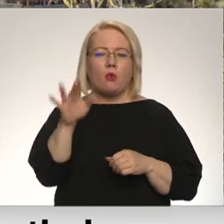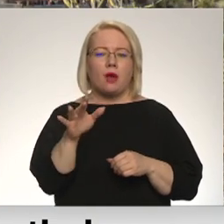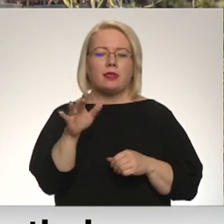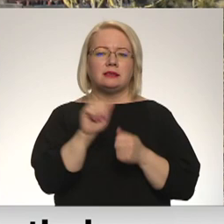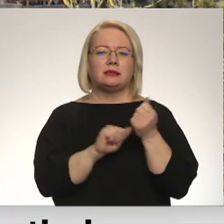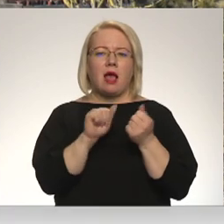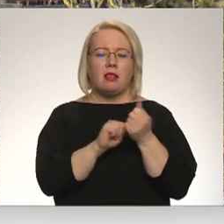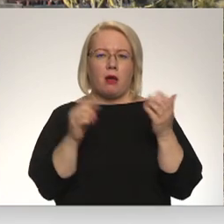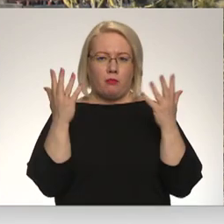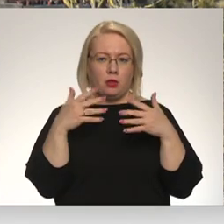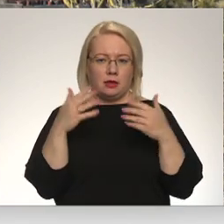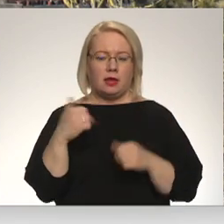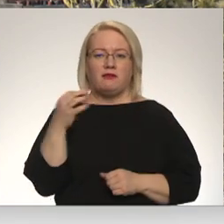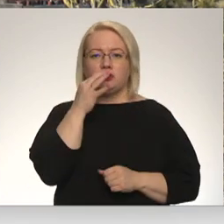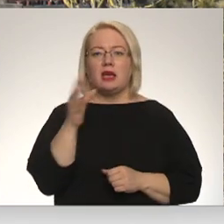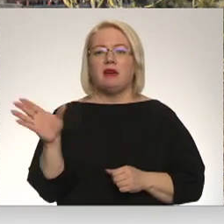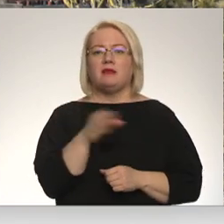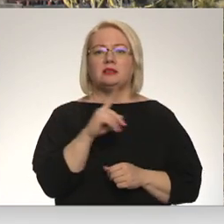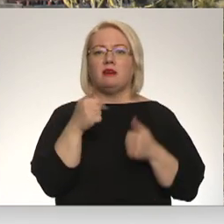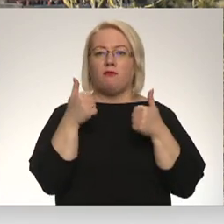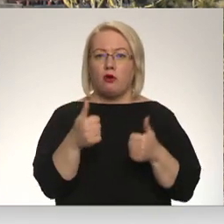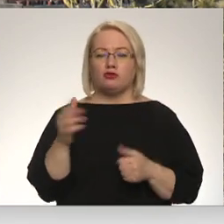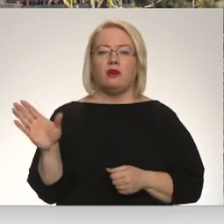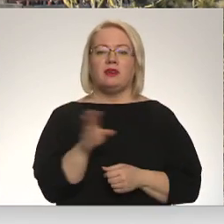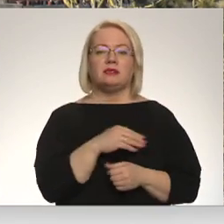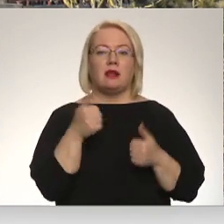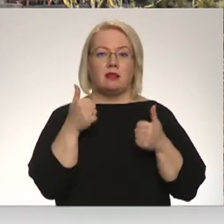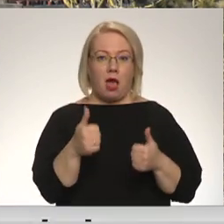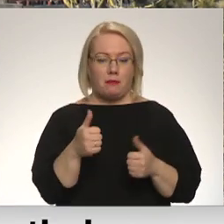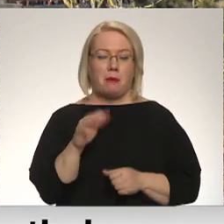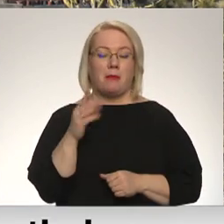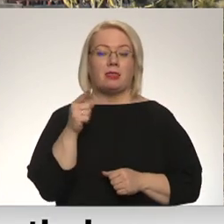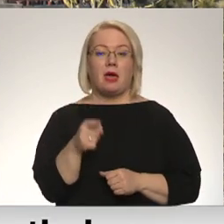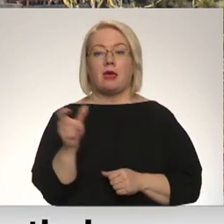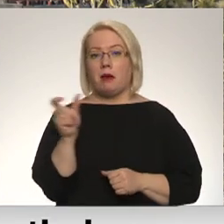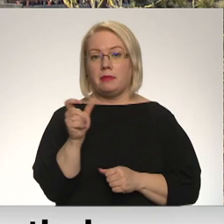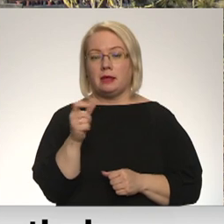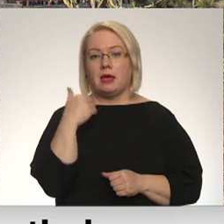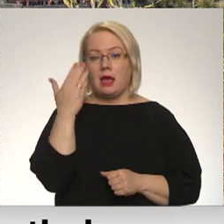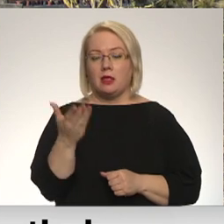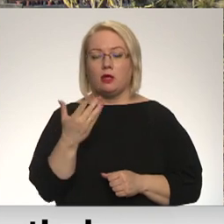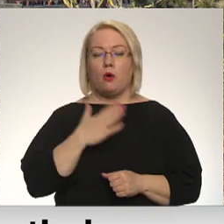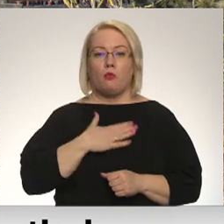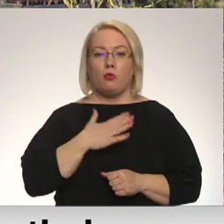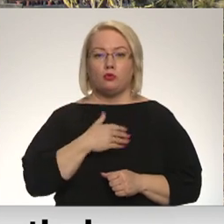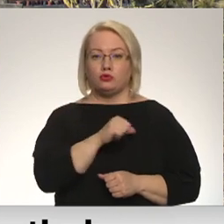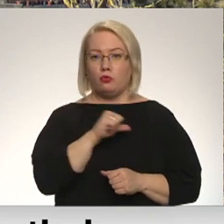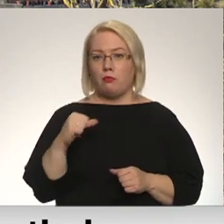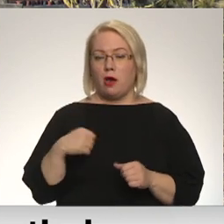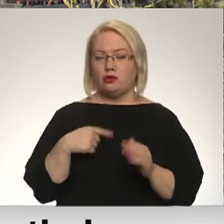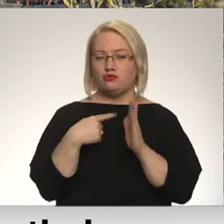ir forši, viss ir labi. Bet tajā mirklī, kad mēs izslēdzam no mūsu pašu